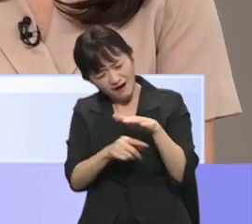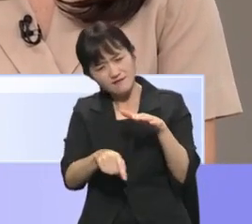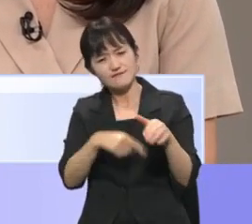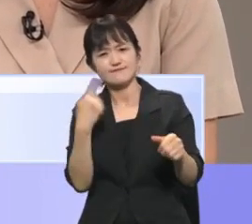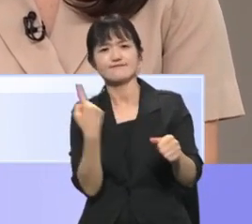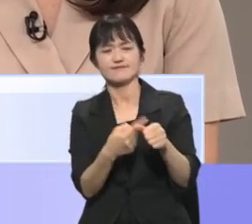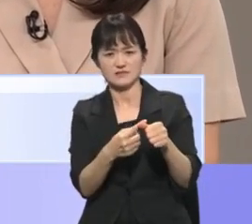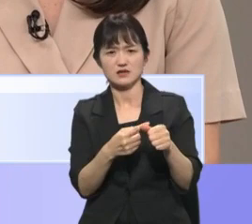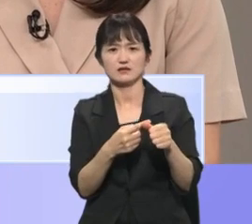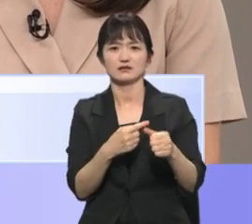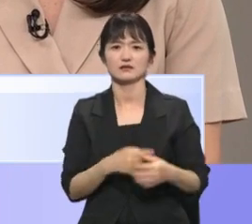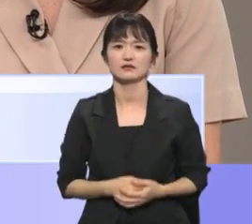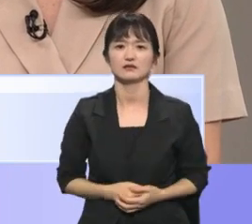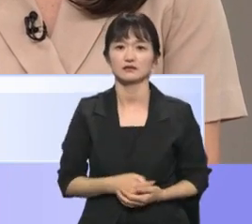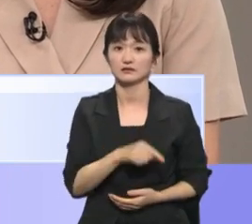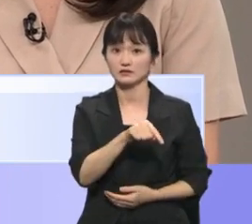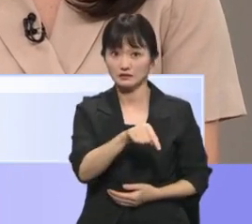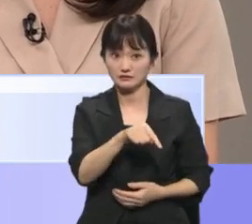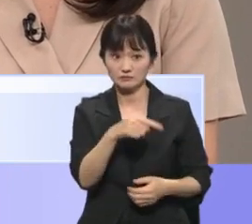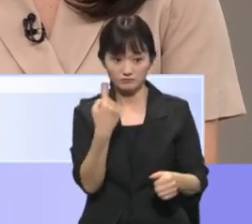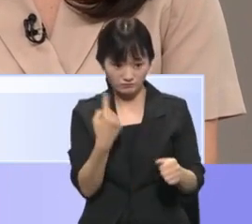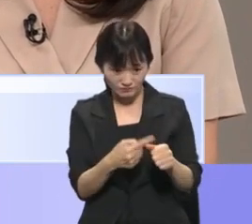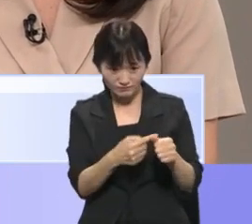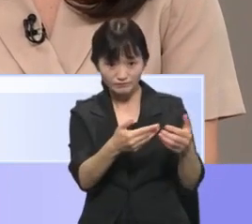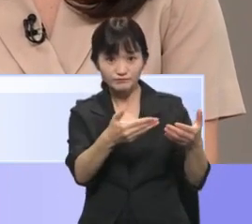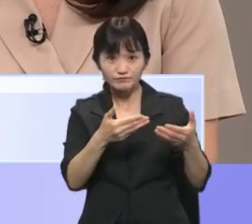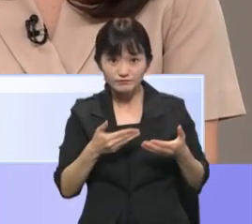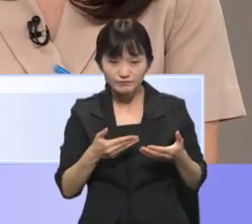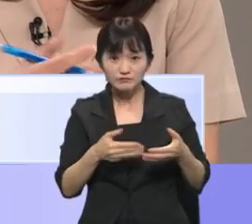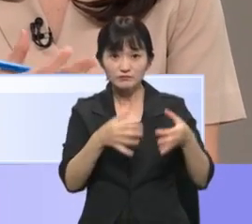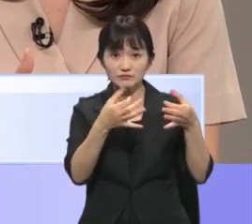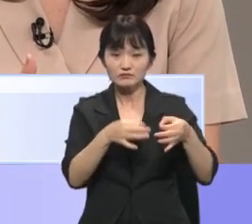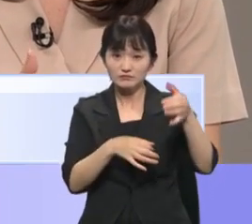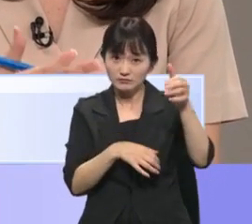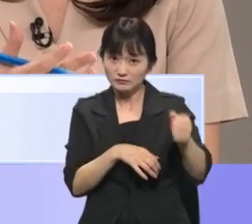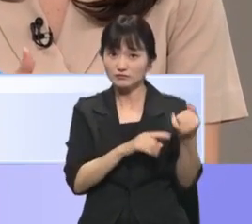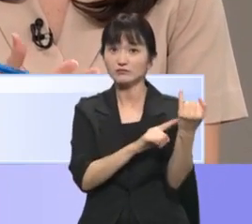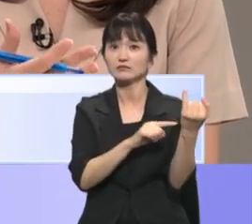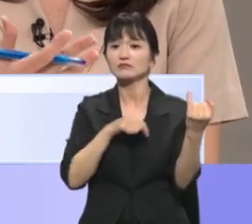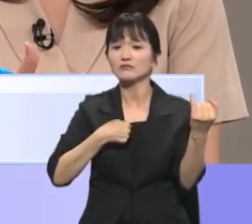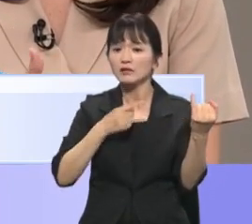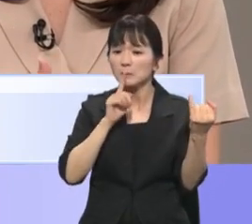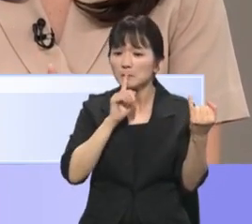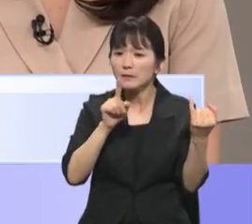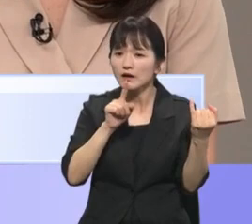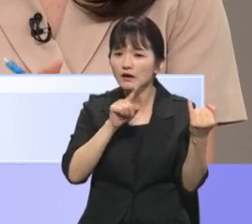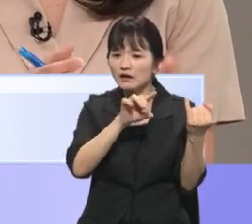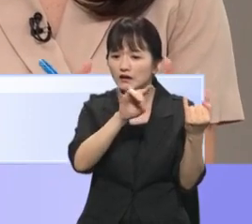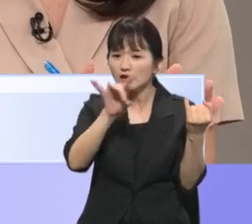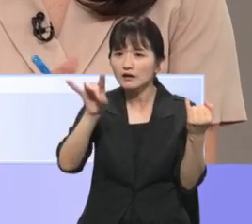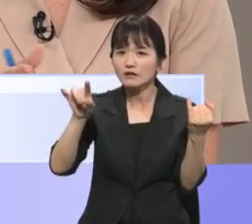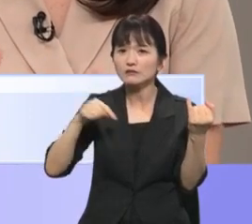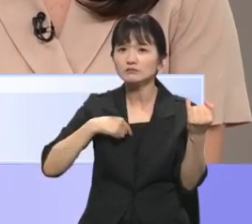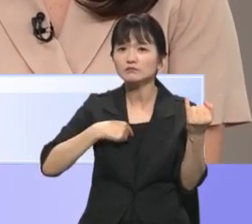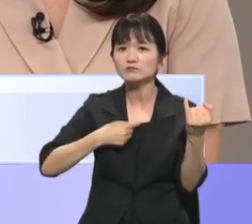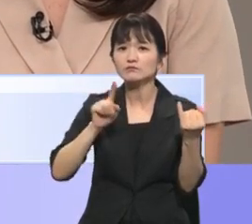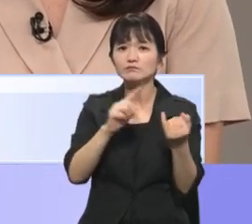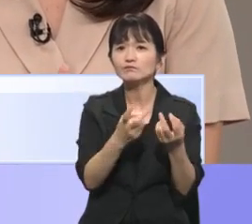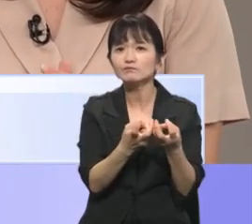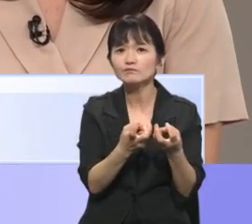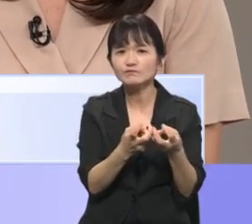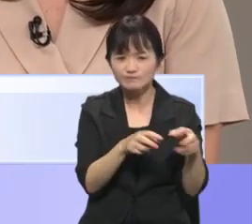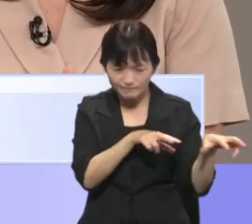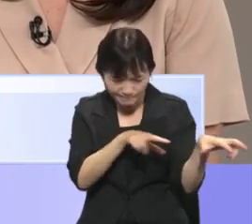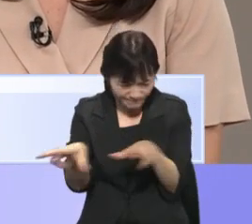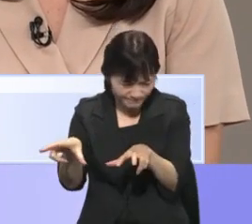지적을 했습니다 그러니까 이런 지적들을 받아들인다면 김현숙 장관이 지금 본인이 하는 말 한마디 하나하나 그리고 본인이 지금 어떻게